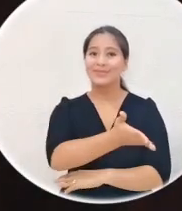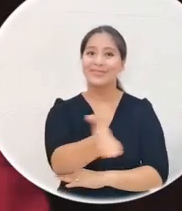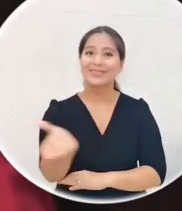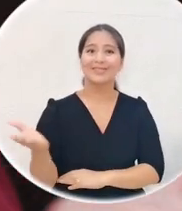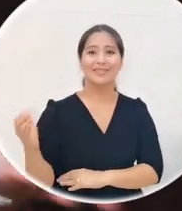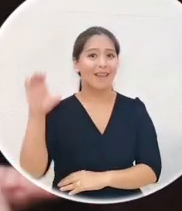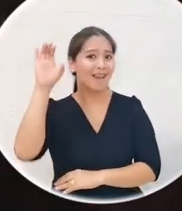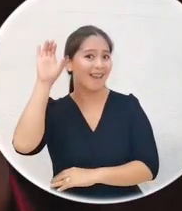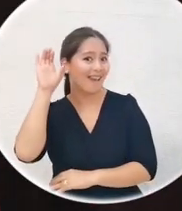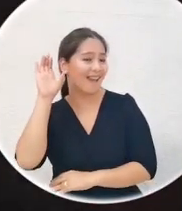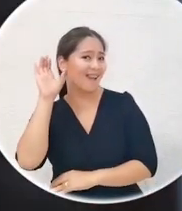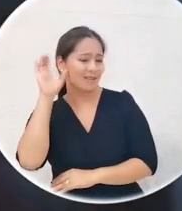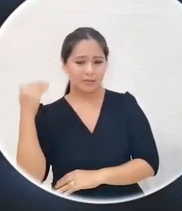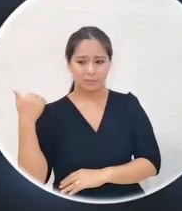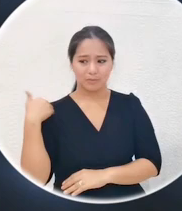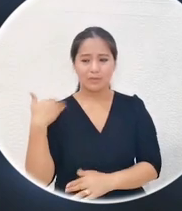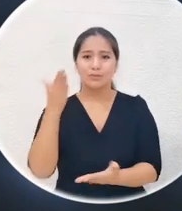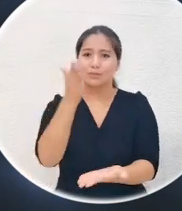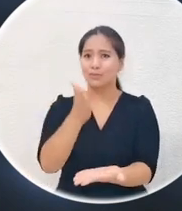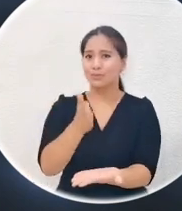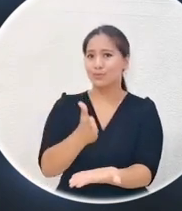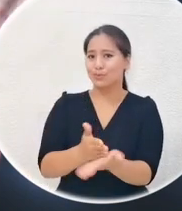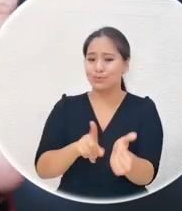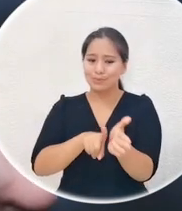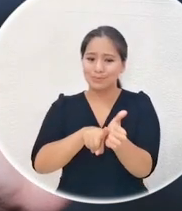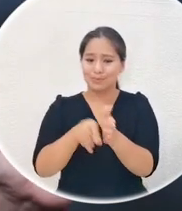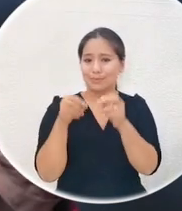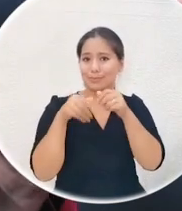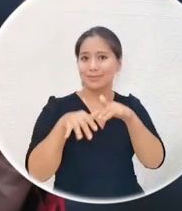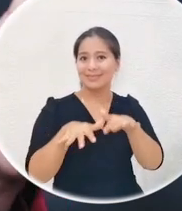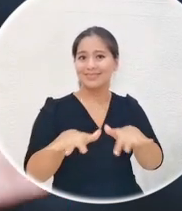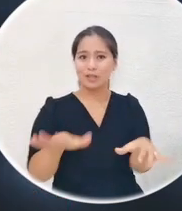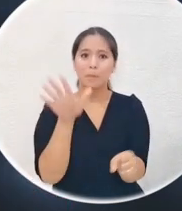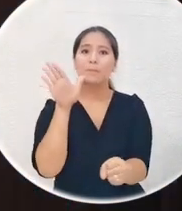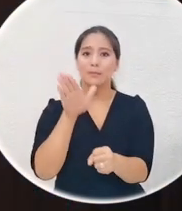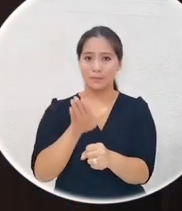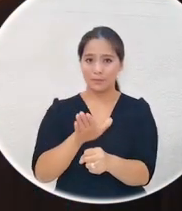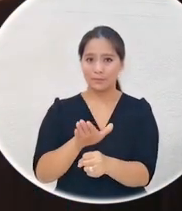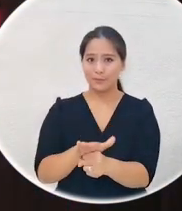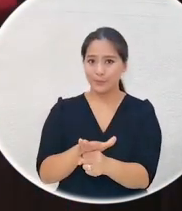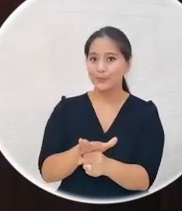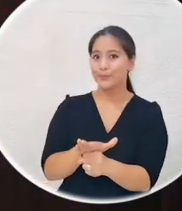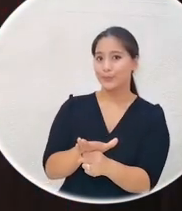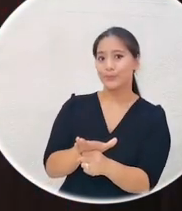งแต่เจ้าหาฟังมีสติสุยหยุดแพร่ซื้อเท่านั้นเ